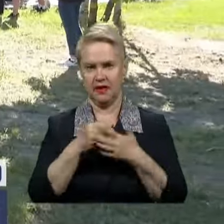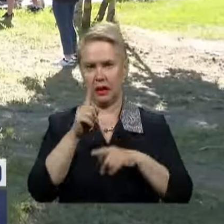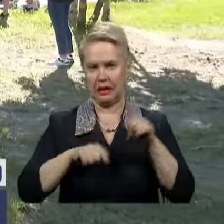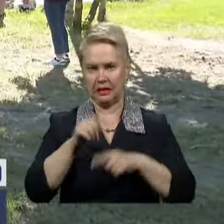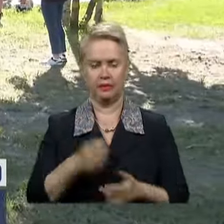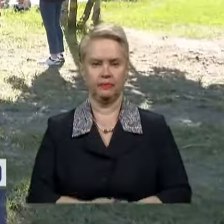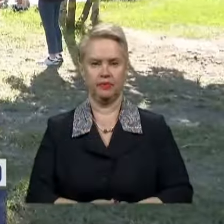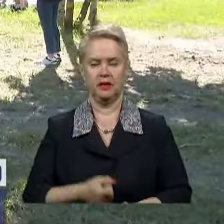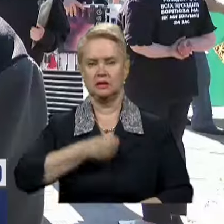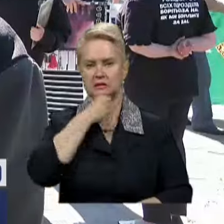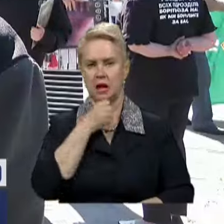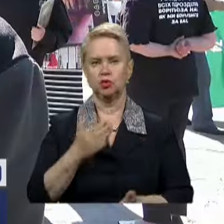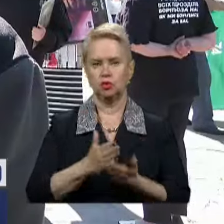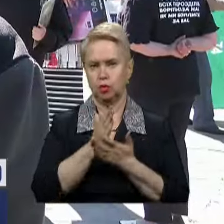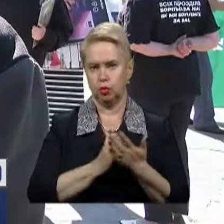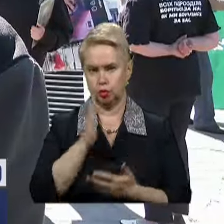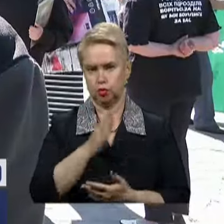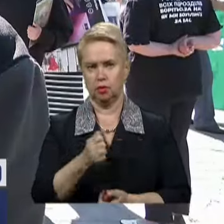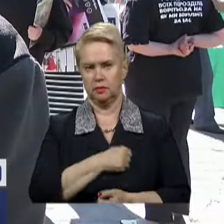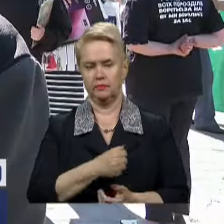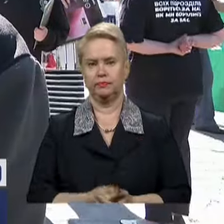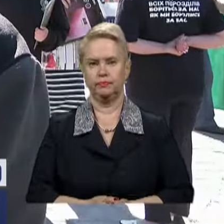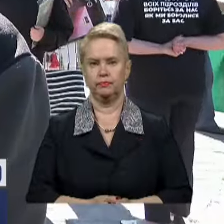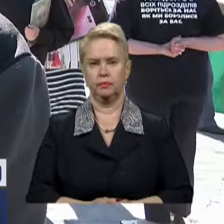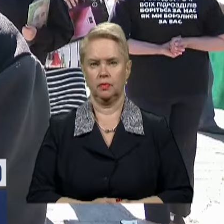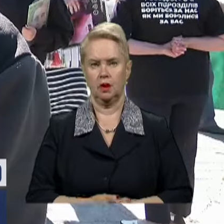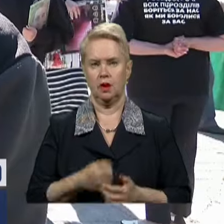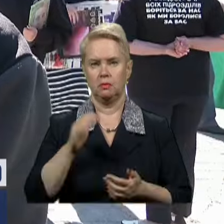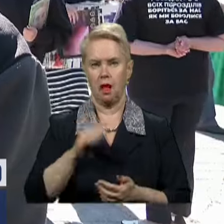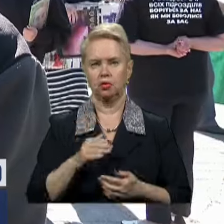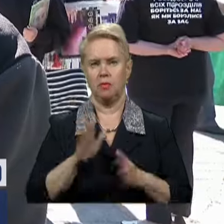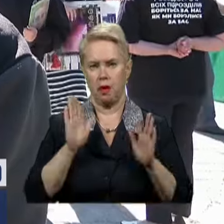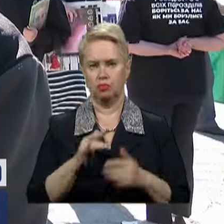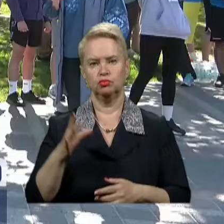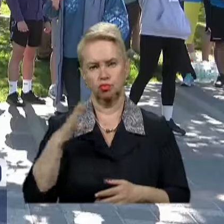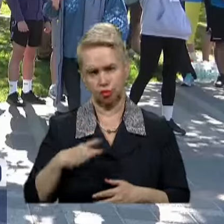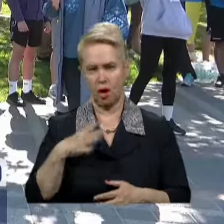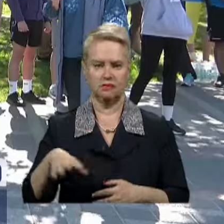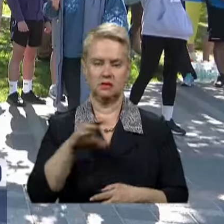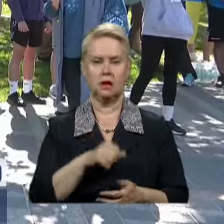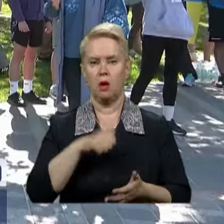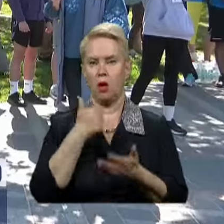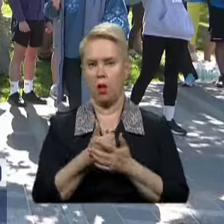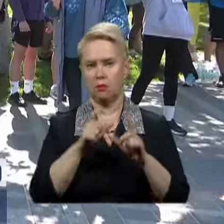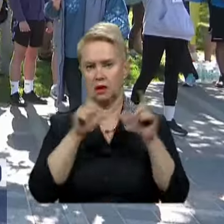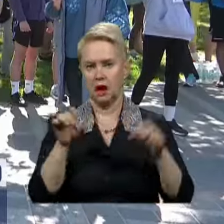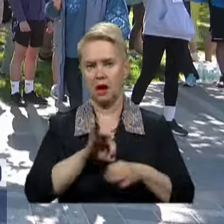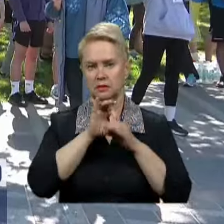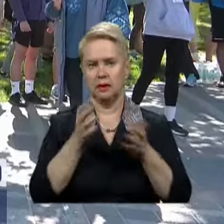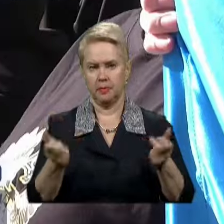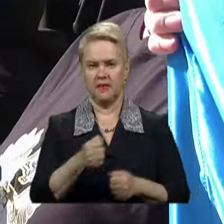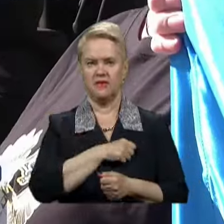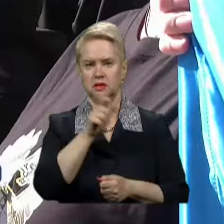рідних. Старший служить, менший в полоні. Чекаю, всі чекають. Головний меседж акції на